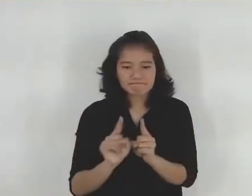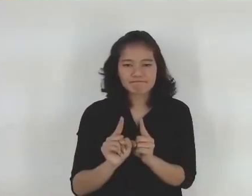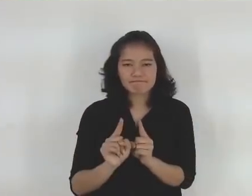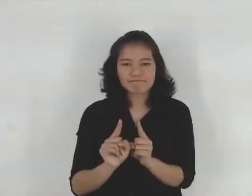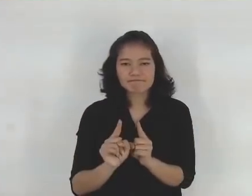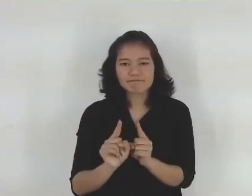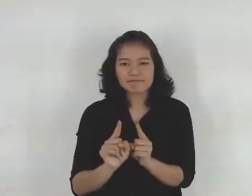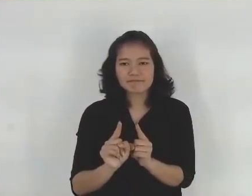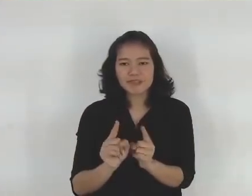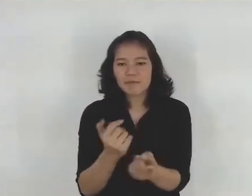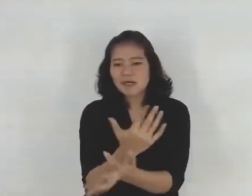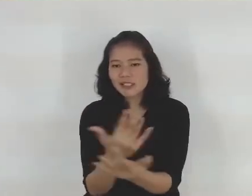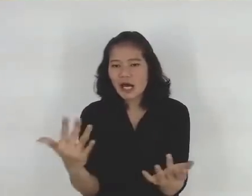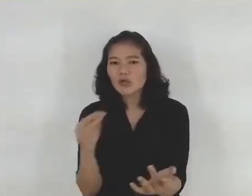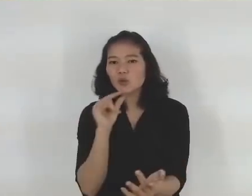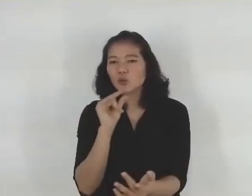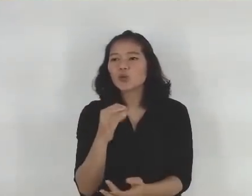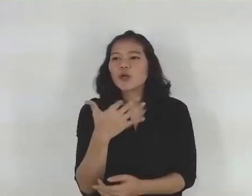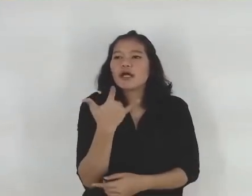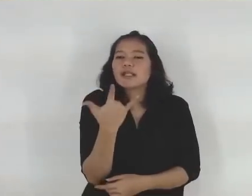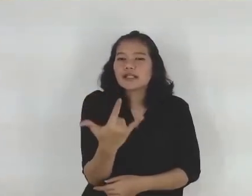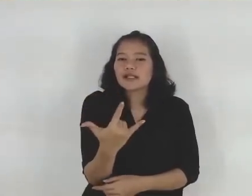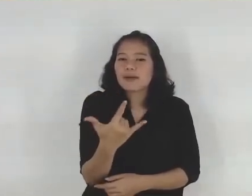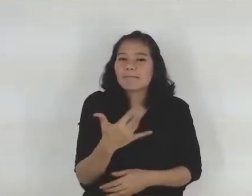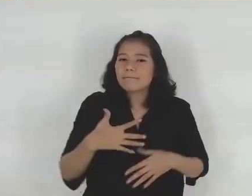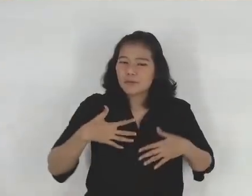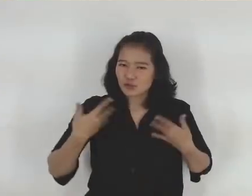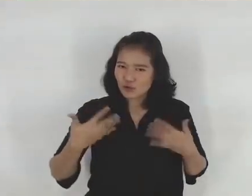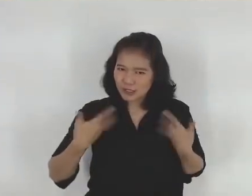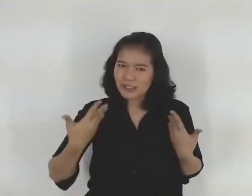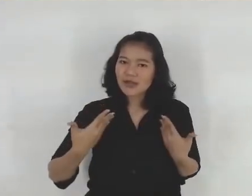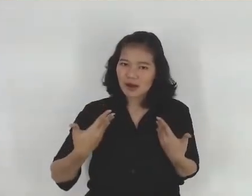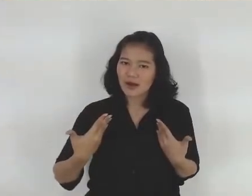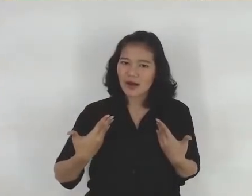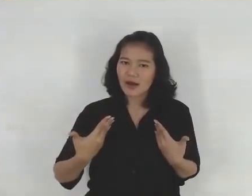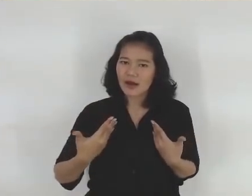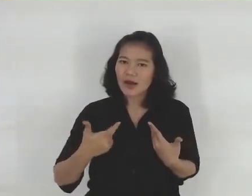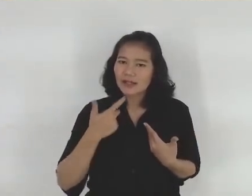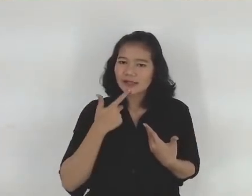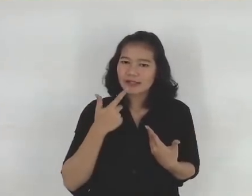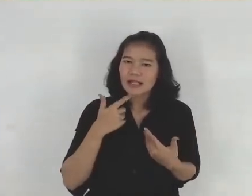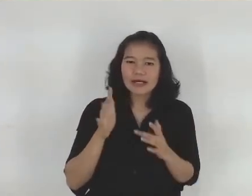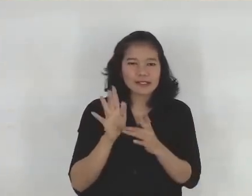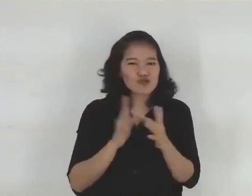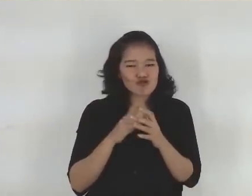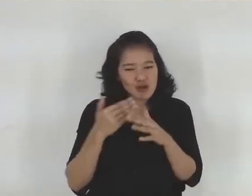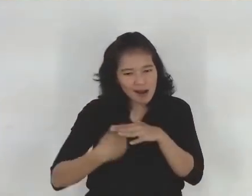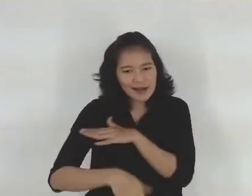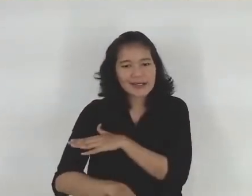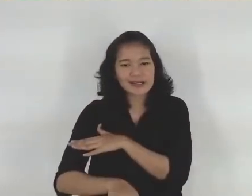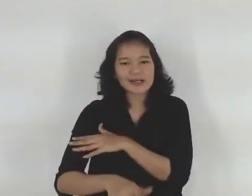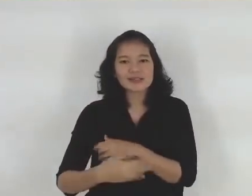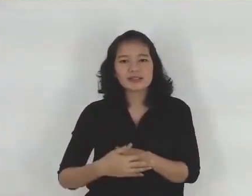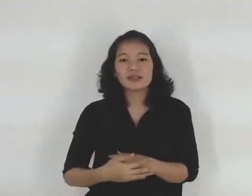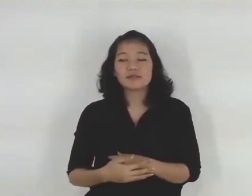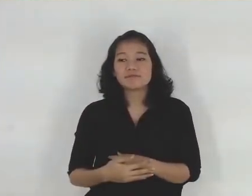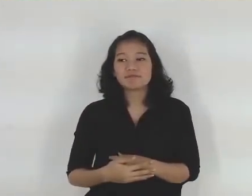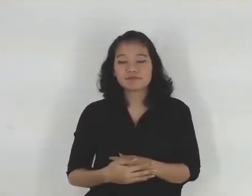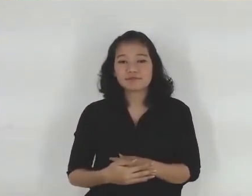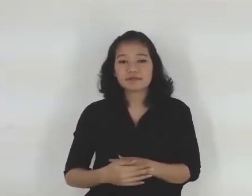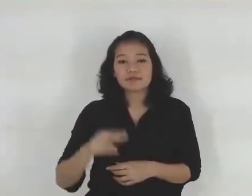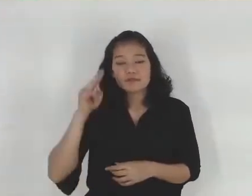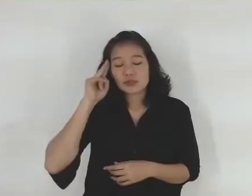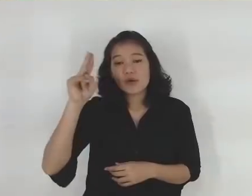mereka agar mereka juga tetap merasakan sukacita kelahiranmu ya Bapak biarlah di tengah-tengah juga Hai